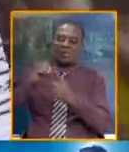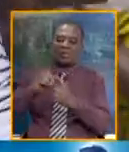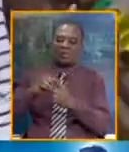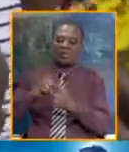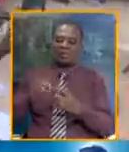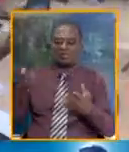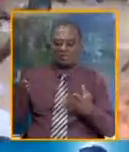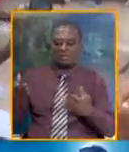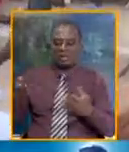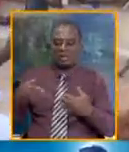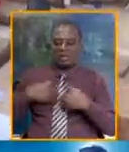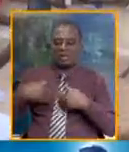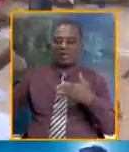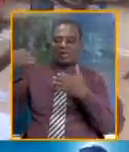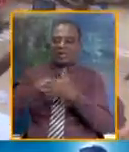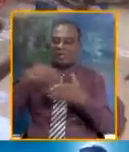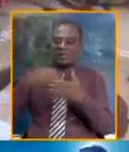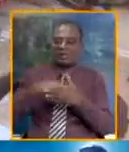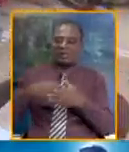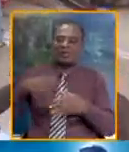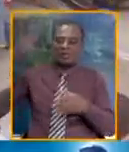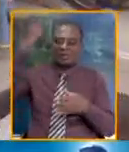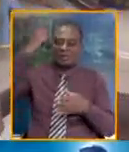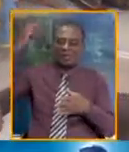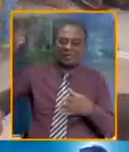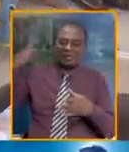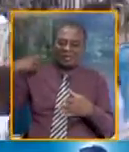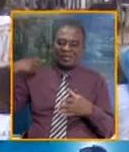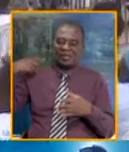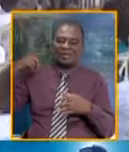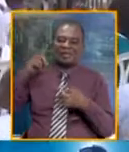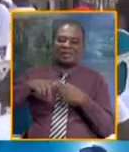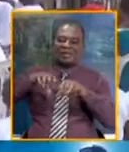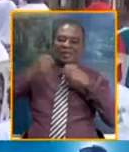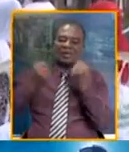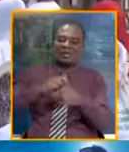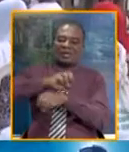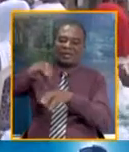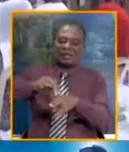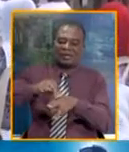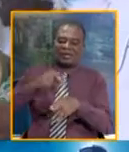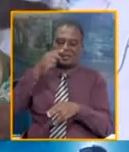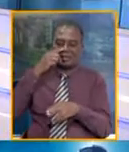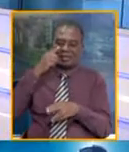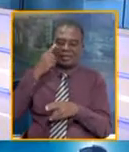6 mars prochain les 255 sièges de députés à l'Assemblée